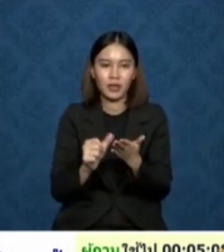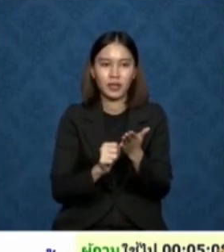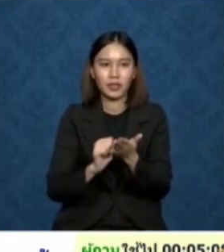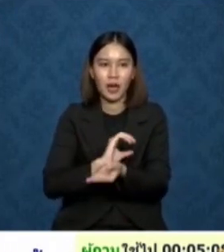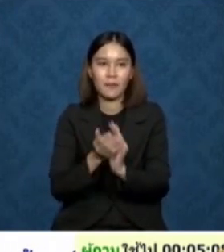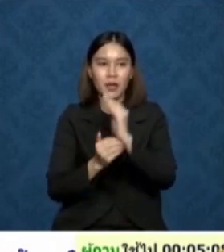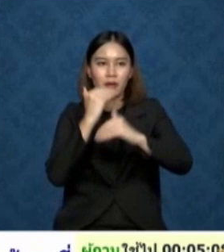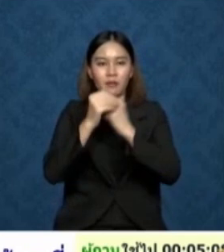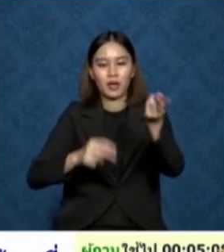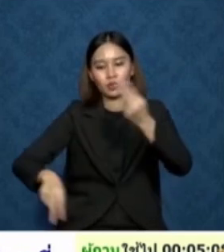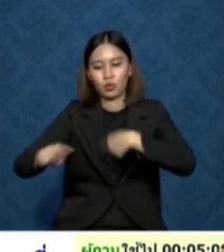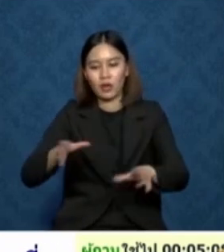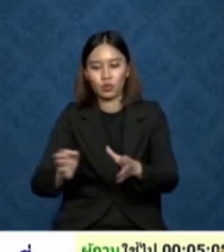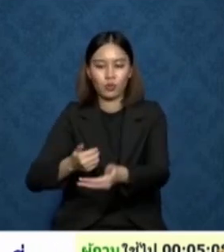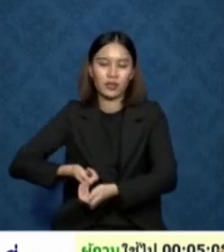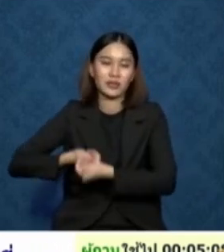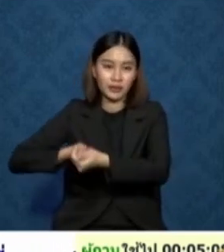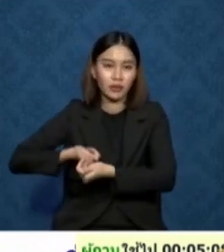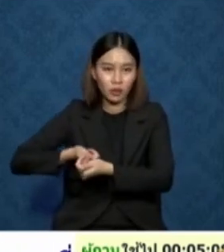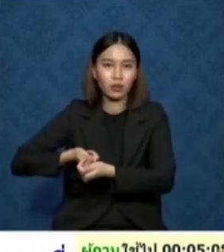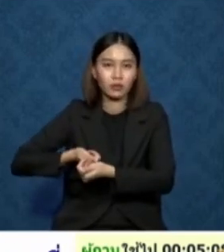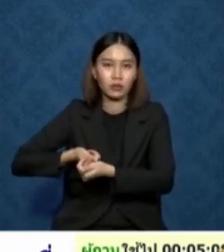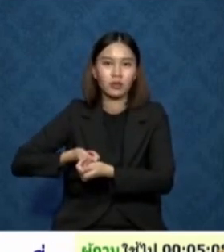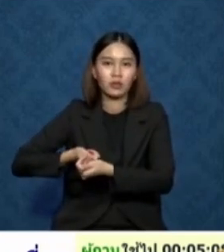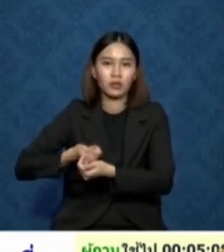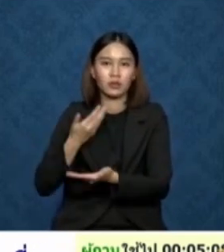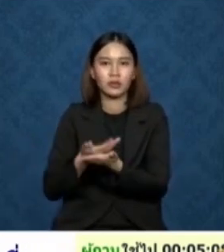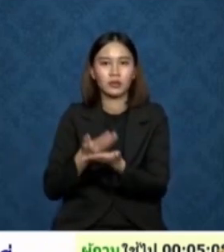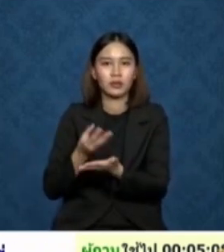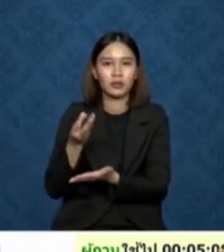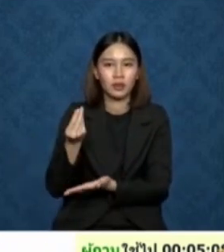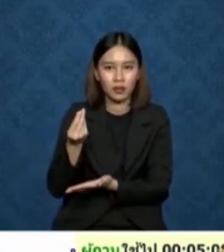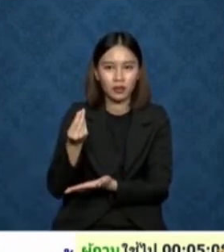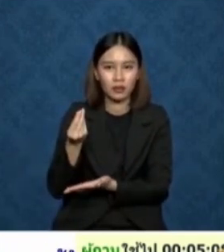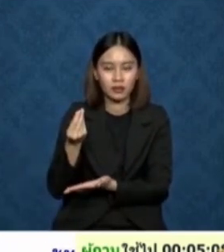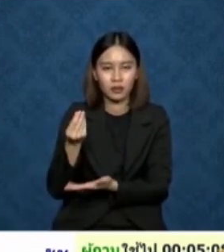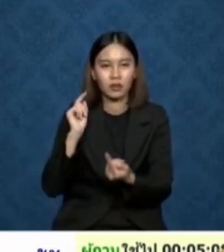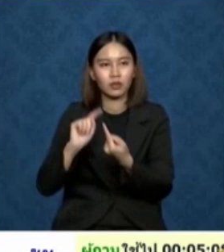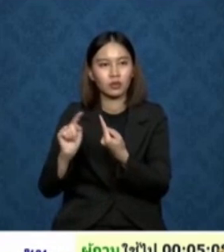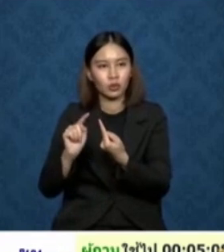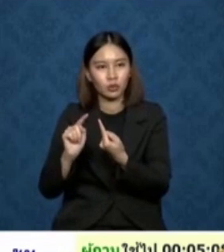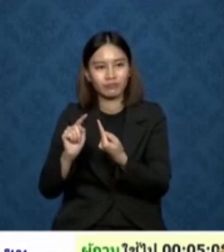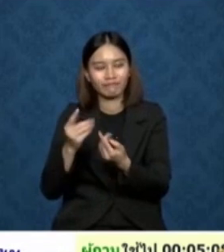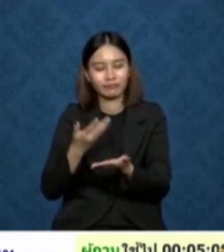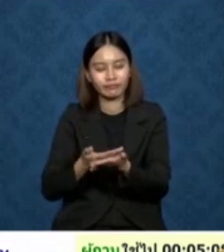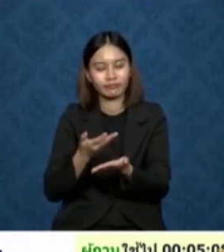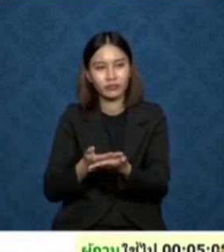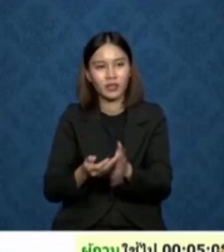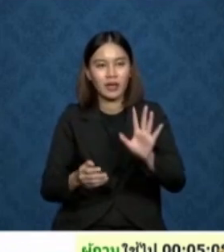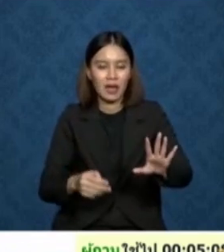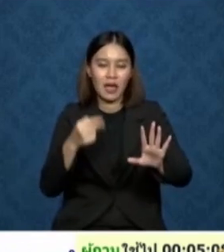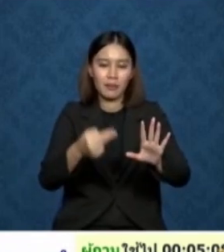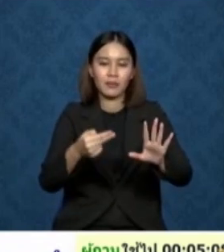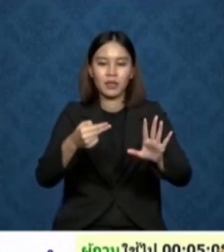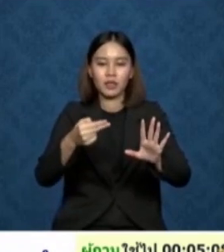ารปัปุเปลยแลกแลดูแลเกษษกรเราใช้เงินไปถึงประมาณเฉพาะแค่เก็บเกี่ยวองคเกษกรก็